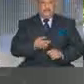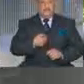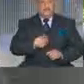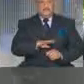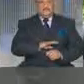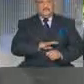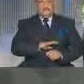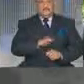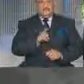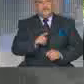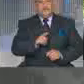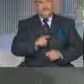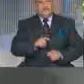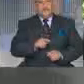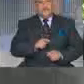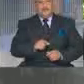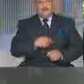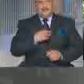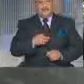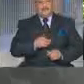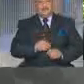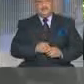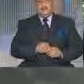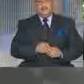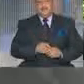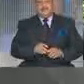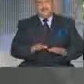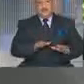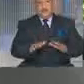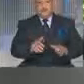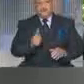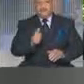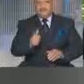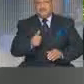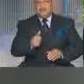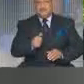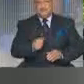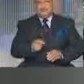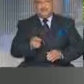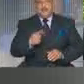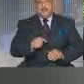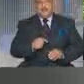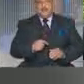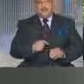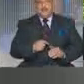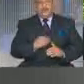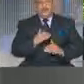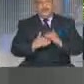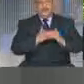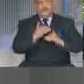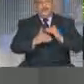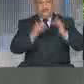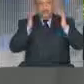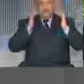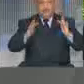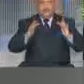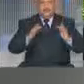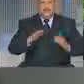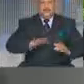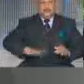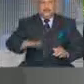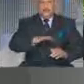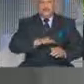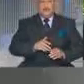أثرية قاعدة معتها في تداعي في وماشية وتتلاشى المعالم هذه، هذه صرخة فزع لكل المسؤولين في